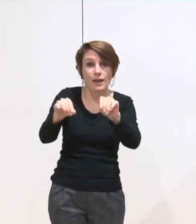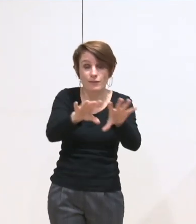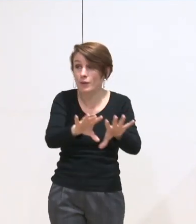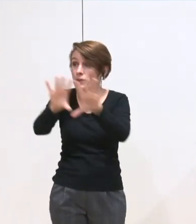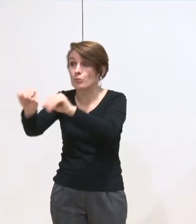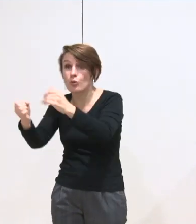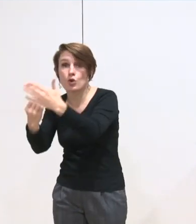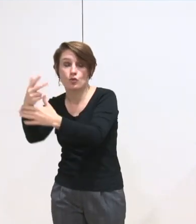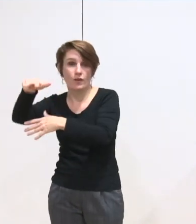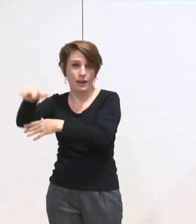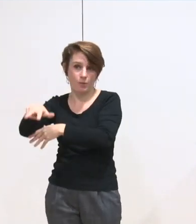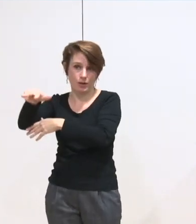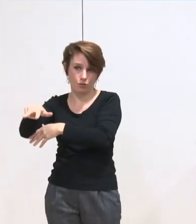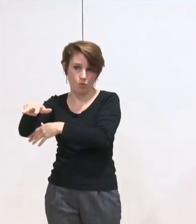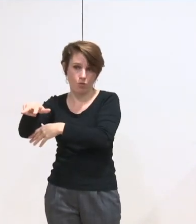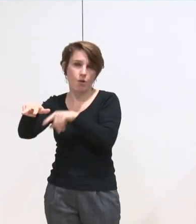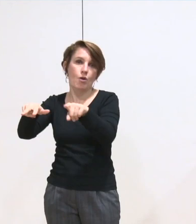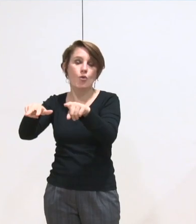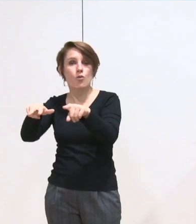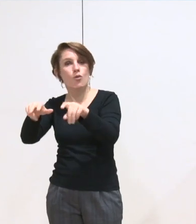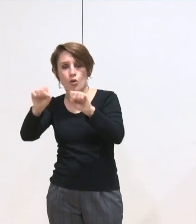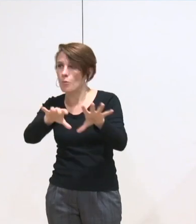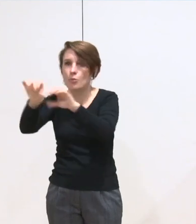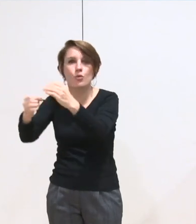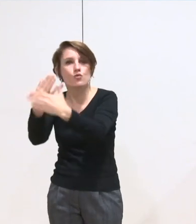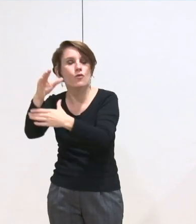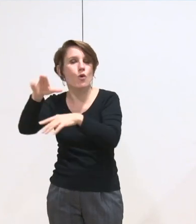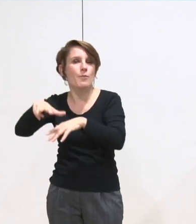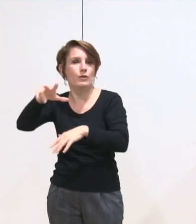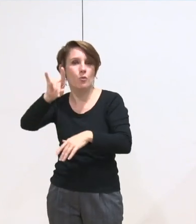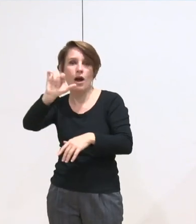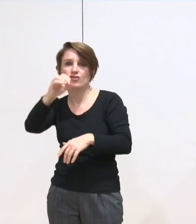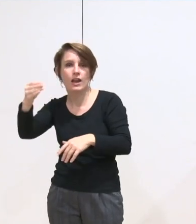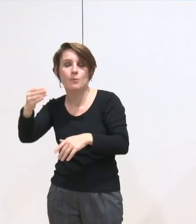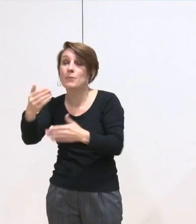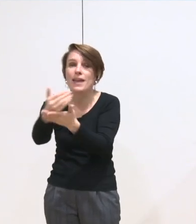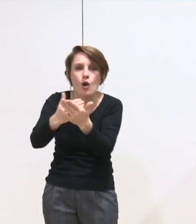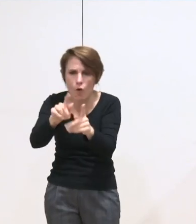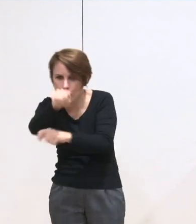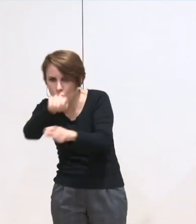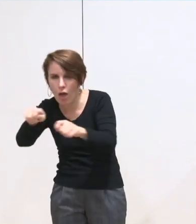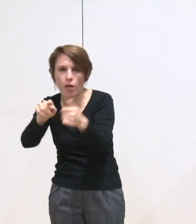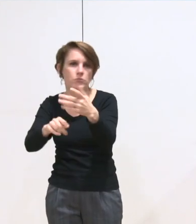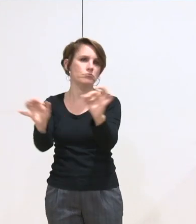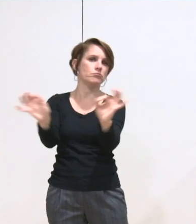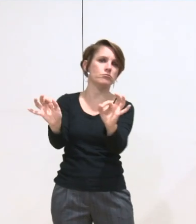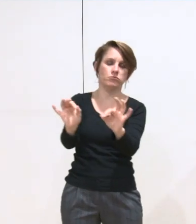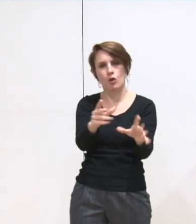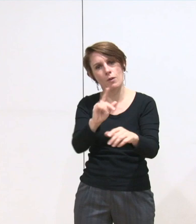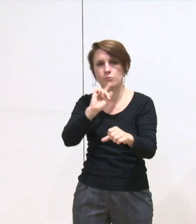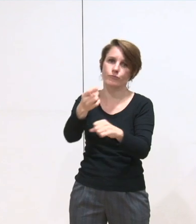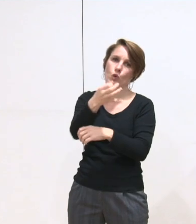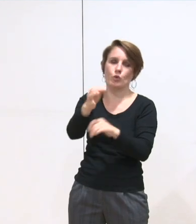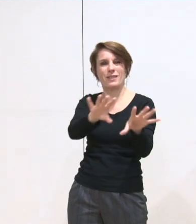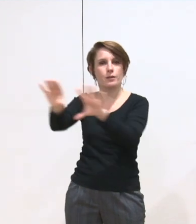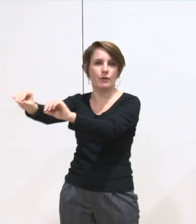accéder au logement public saute. Pas de dépôt de garantie, les transferts se feront automatiquement entre les bailleurs ou au sein du